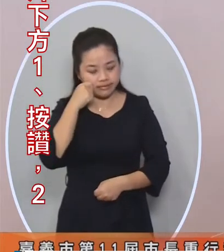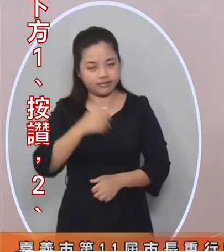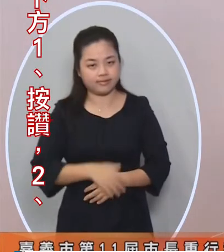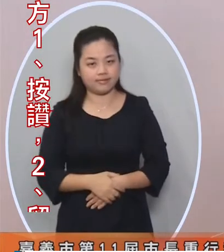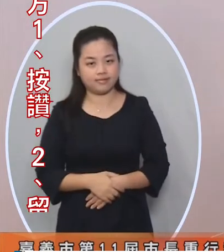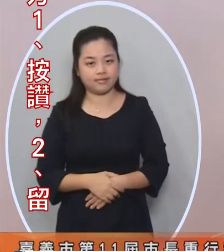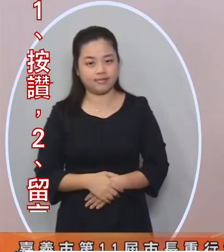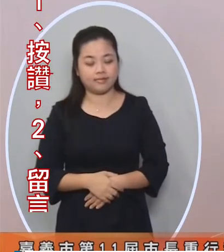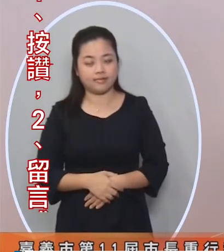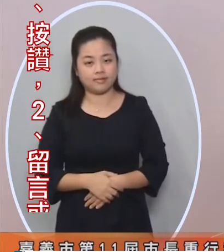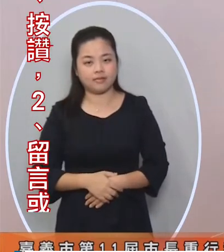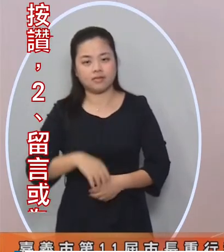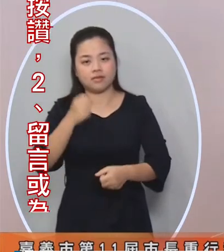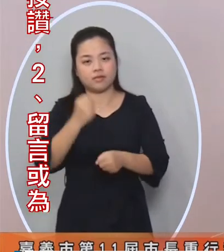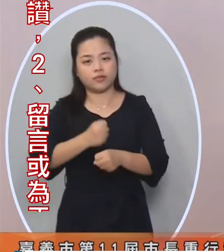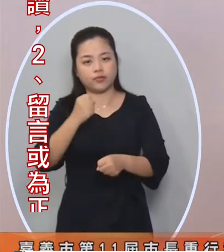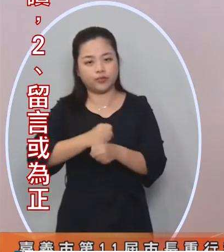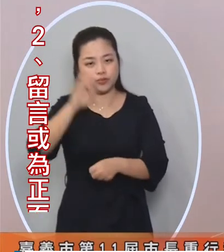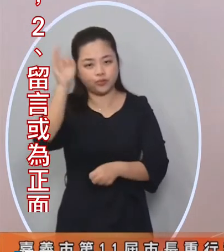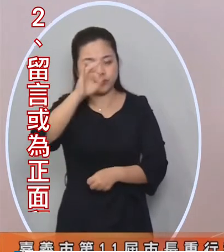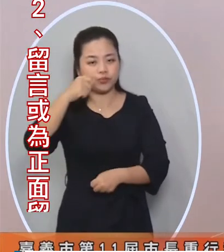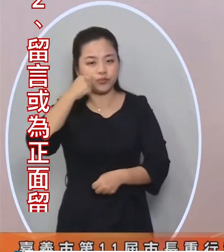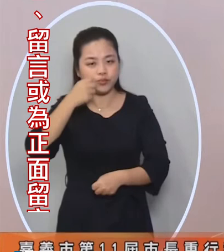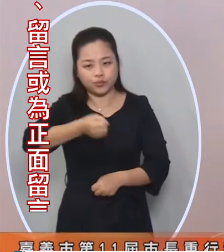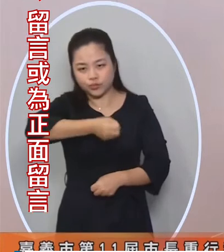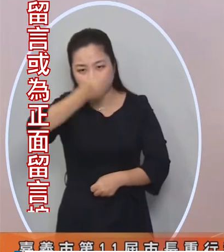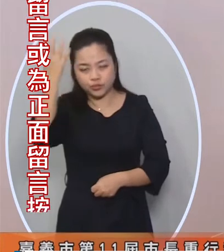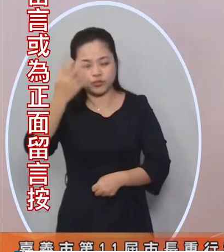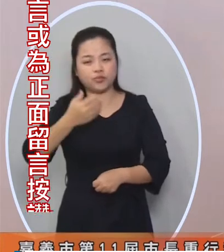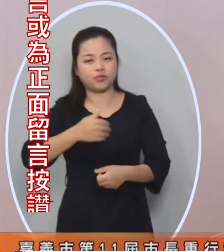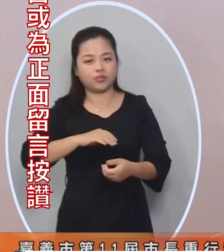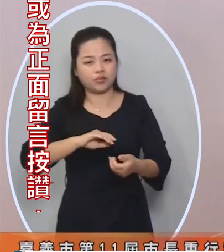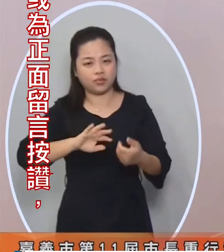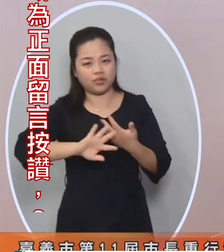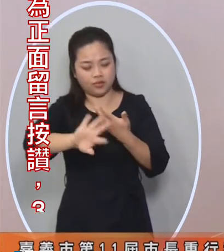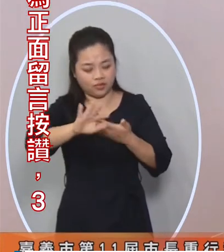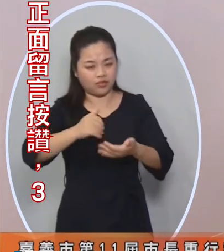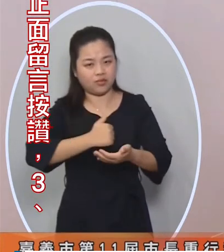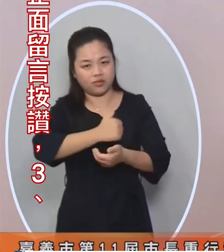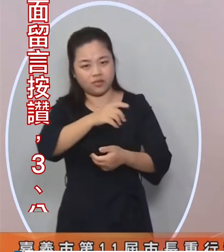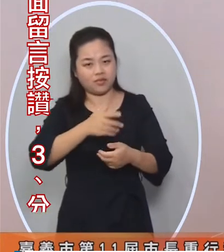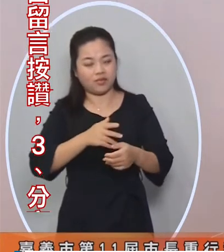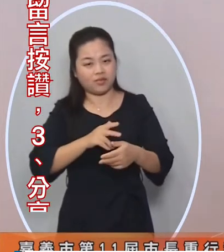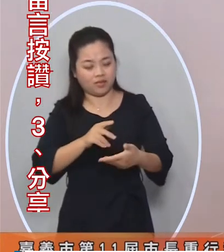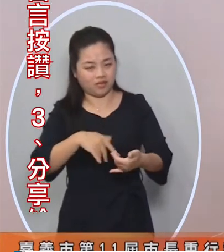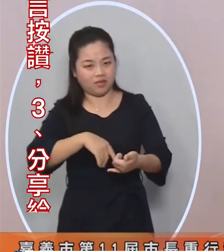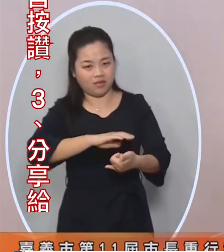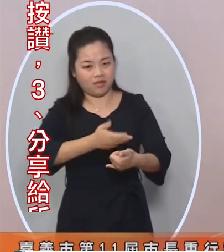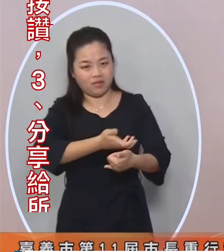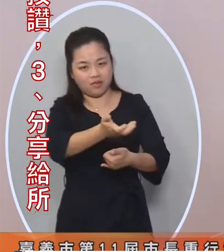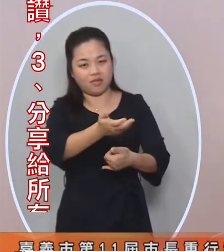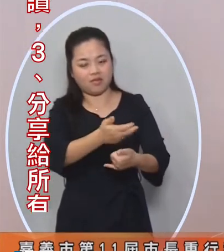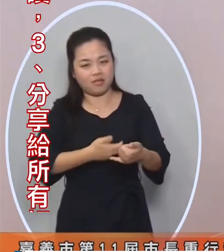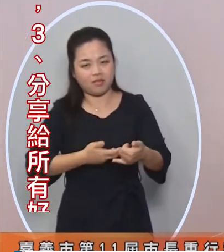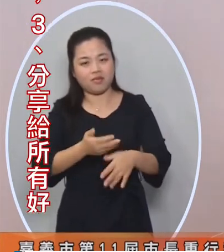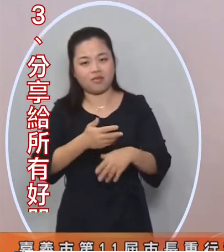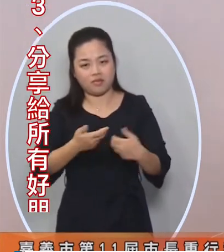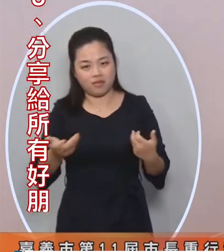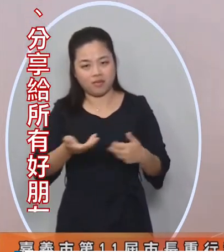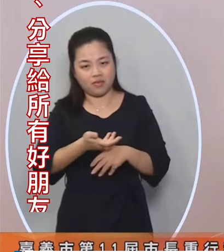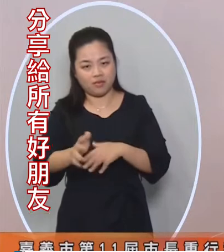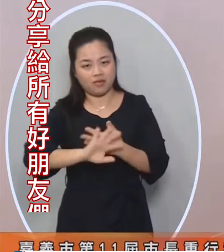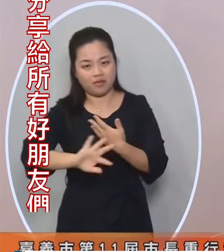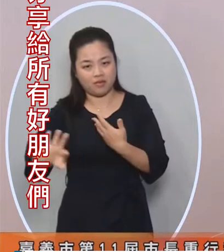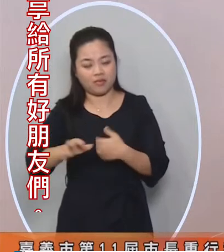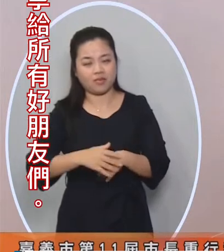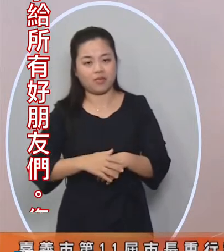大，因为工课歹找，所以咱少年人直直流失。啊，这嘛不是我凊彩讲讲，这是实际数字。咱这